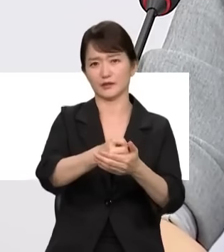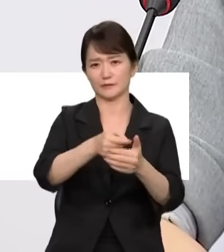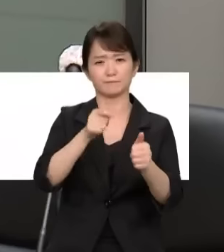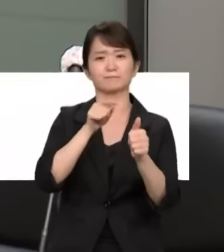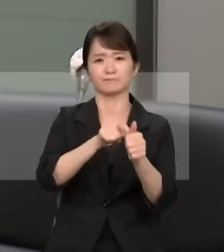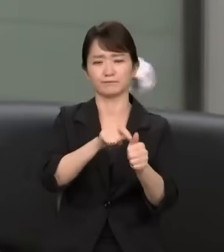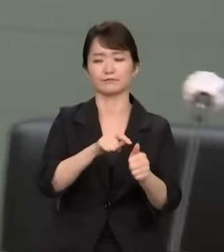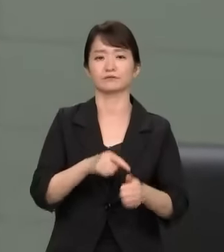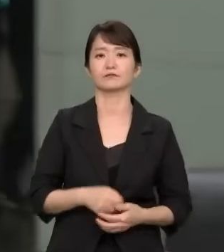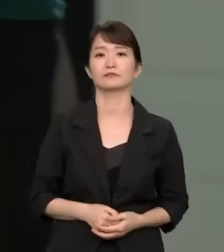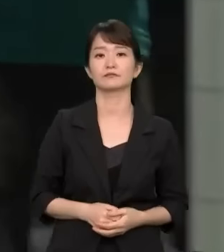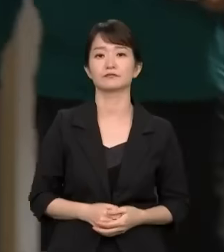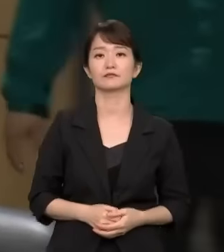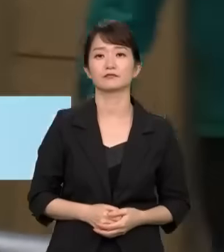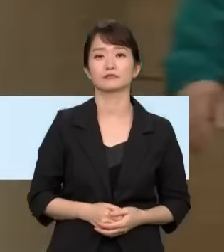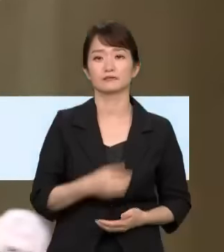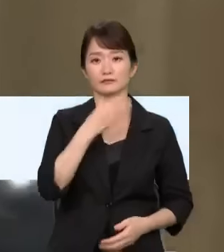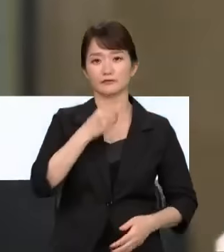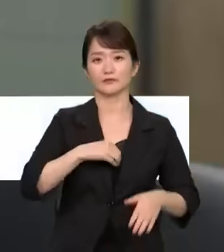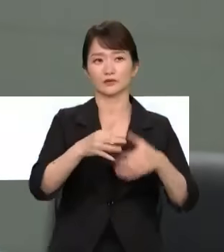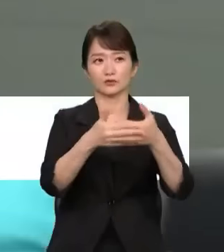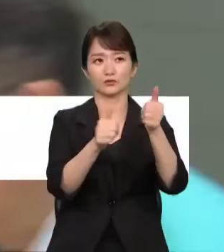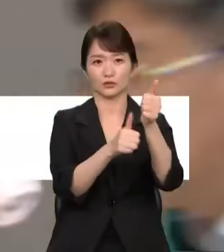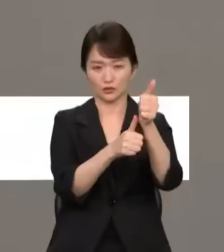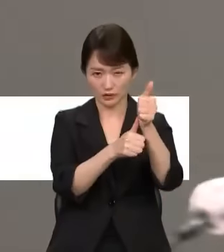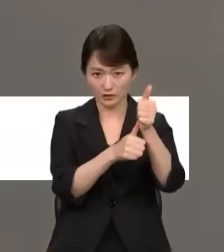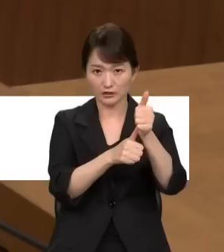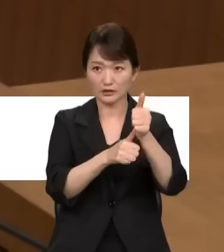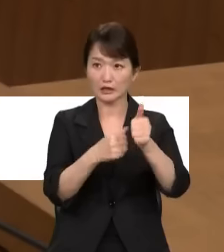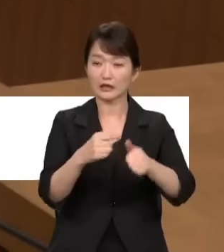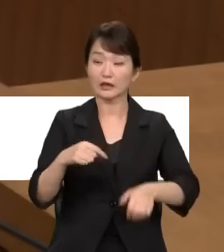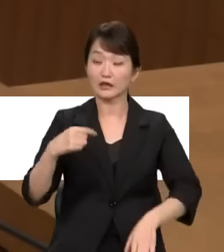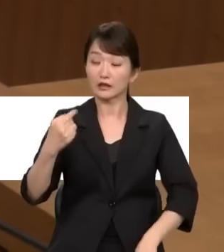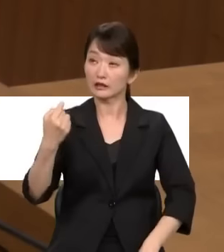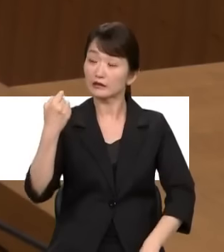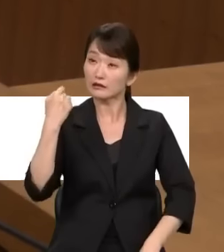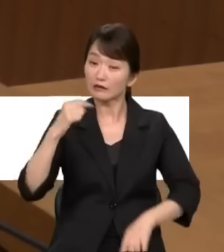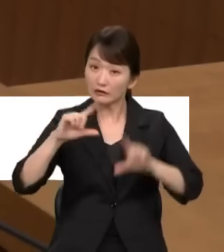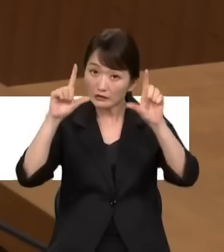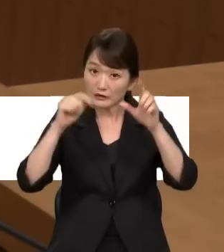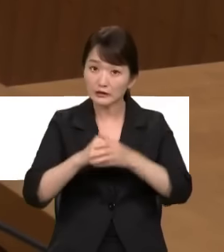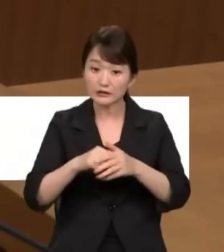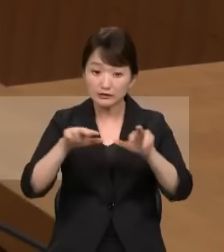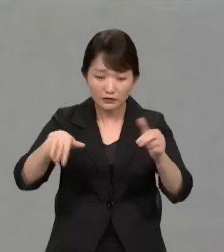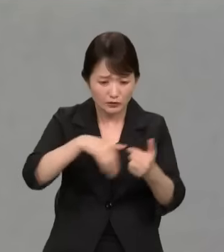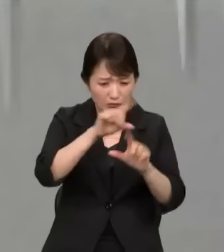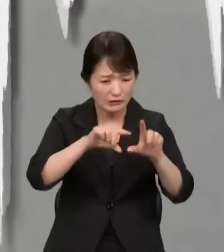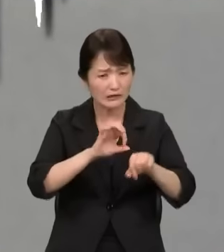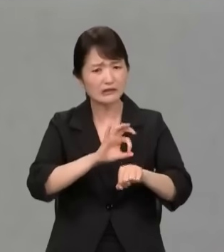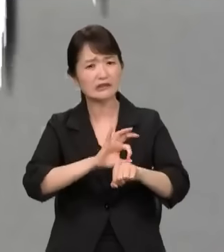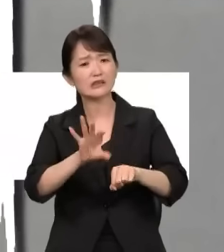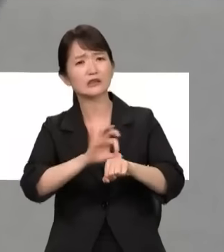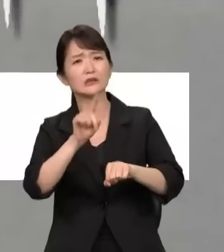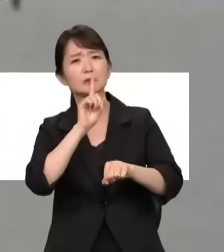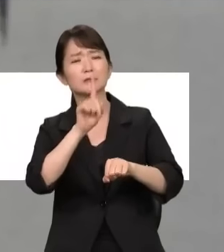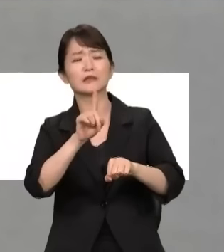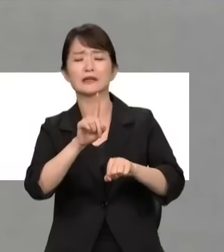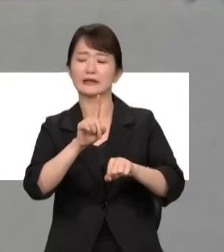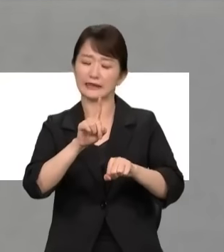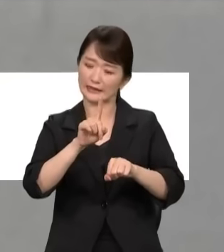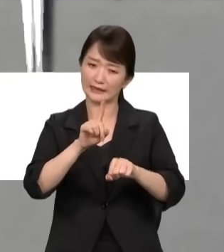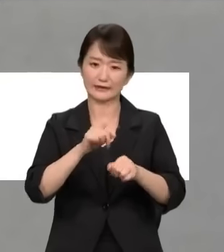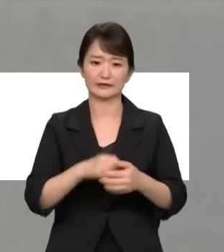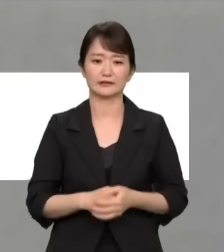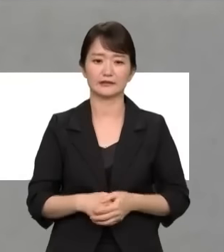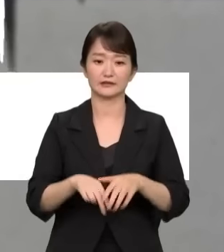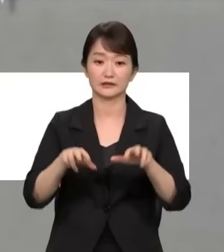촉구합니다. 박민수 복지부 2차관은 전날 안일한 현실 인식이 드러난 발언으로 논란이 됐습니다. 본인이 이렇게 전화를 해서 알아볼 수